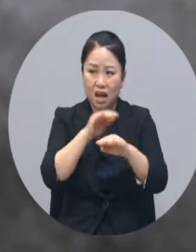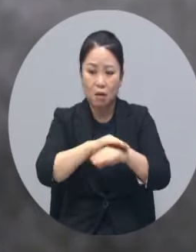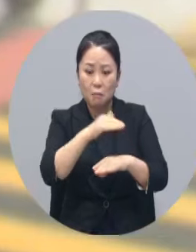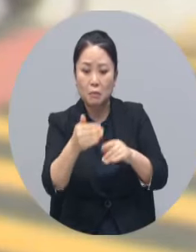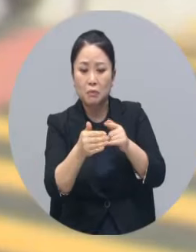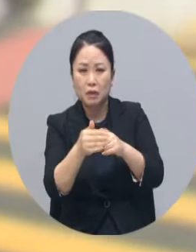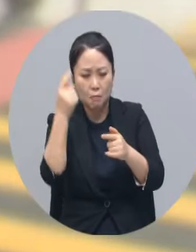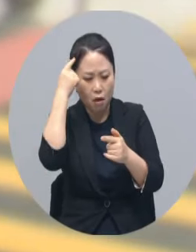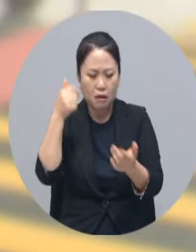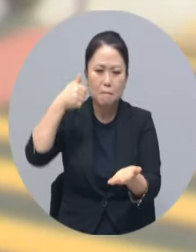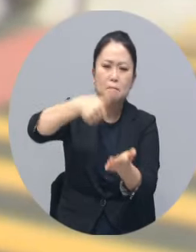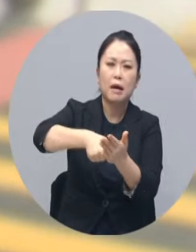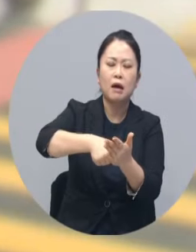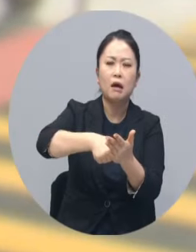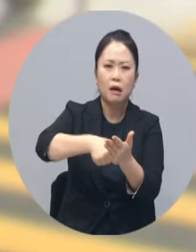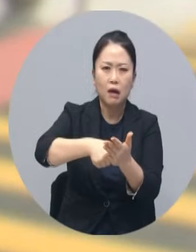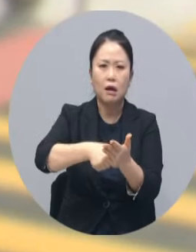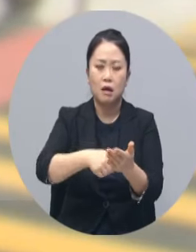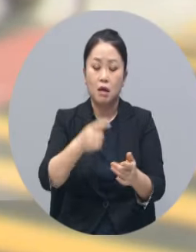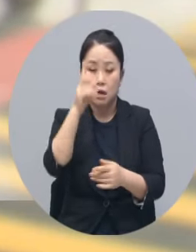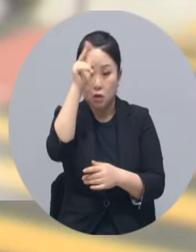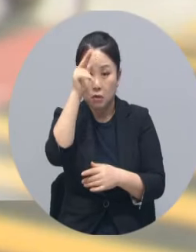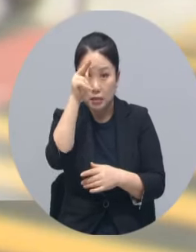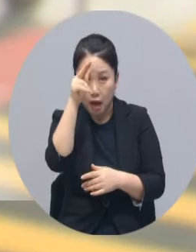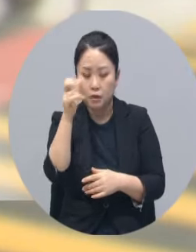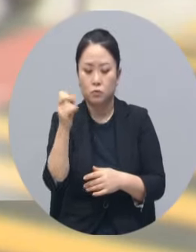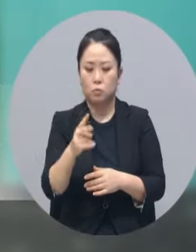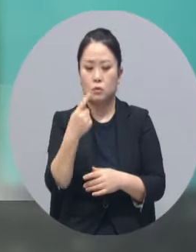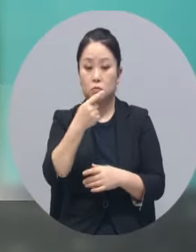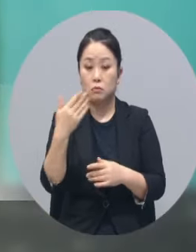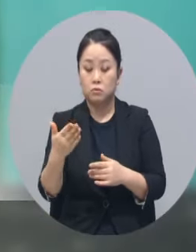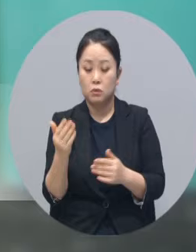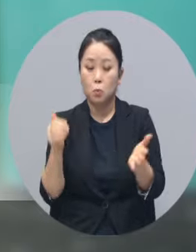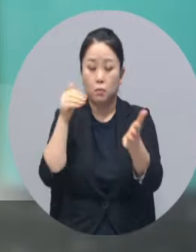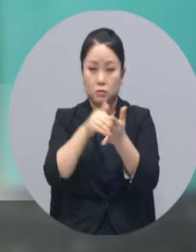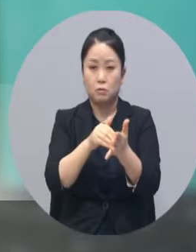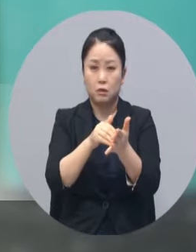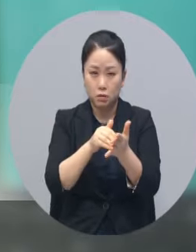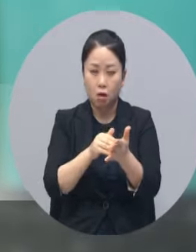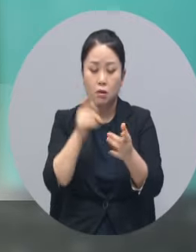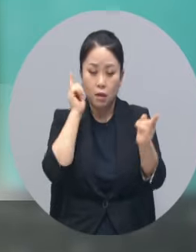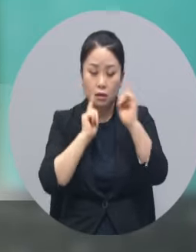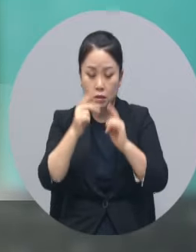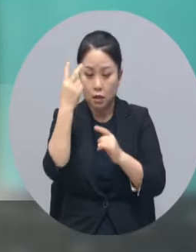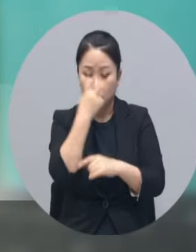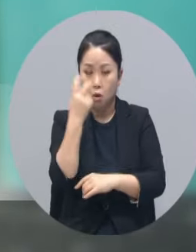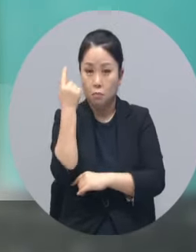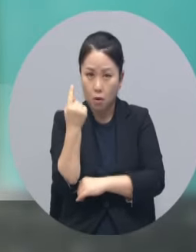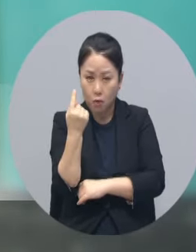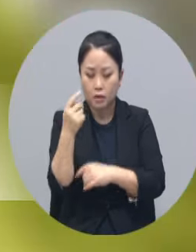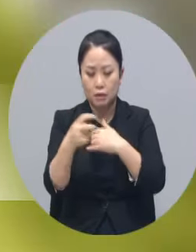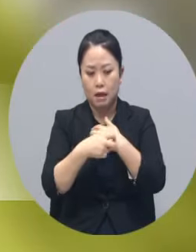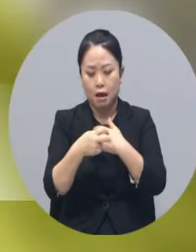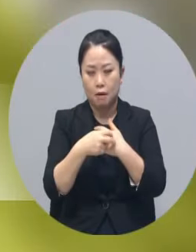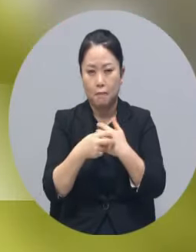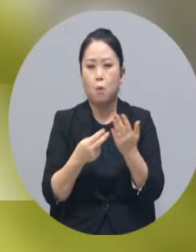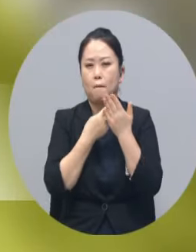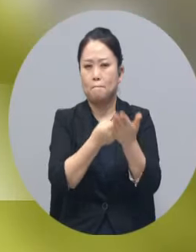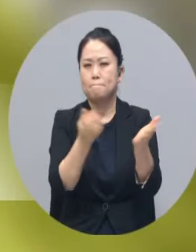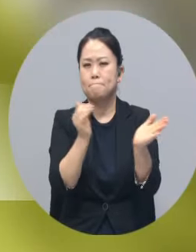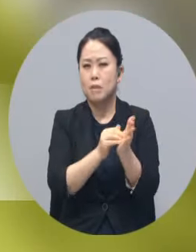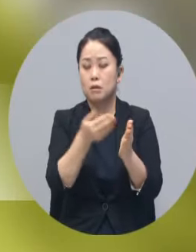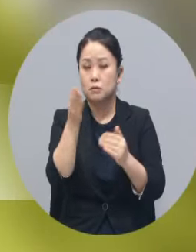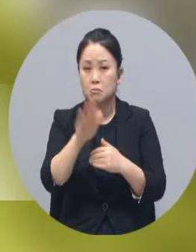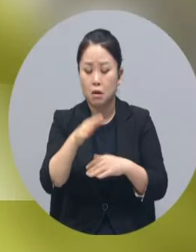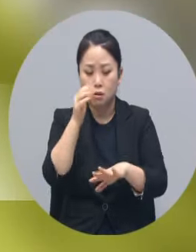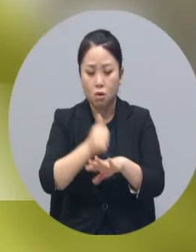있습니다. 신고를 받고 출동한 경찰과 구급대원이 현장에 도착해 다친 경비원을 한 대학병원으로 옮겼지만